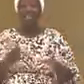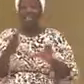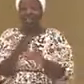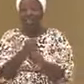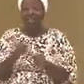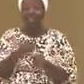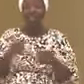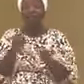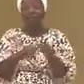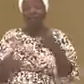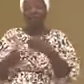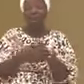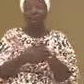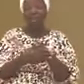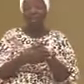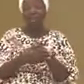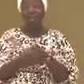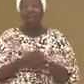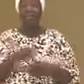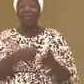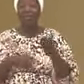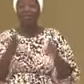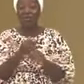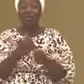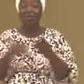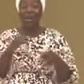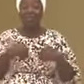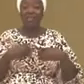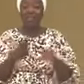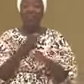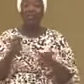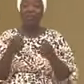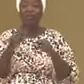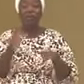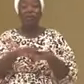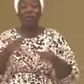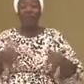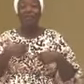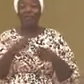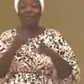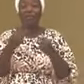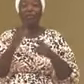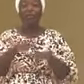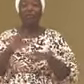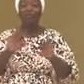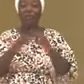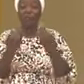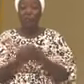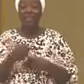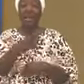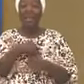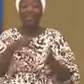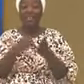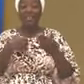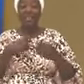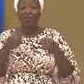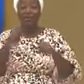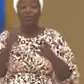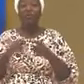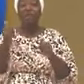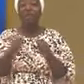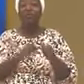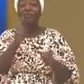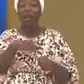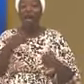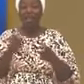le recouvrement vrai pour toi on recouvre ma venue pour ta famille recouvrement est revenue pour tout un chacun de